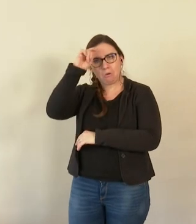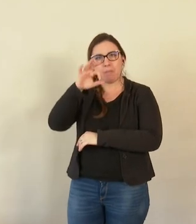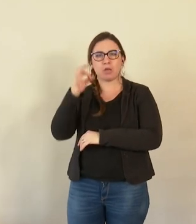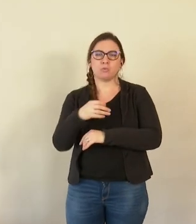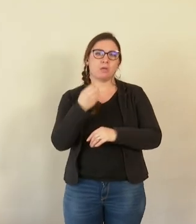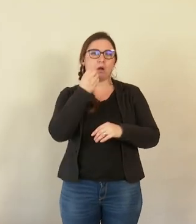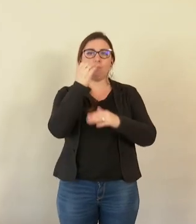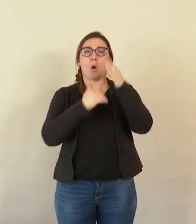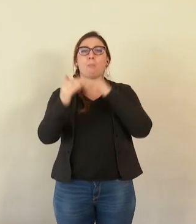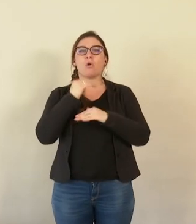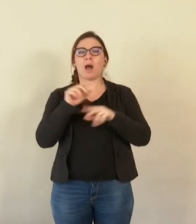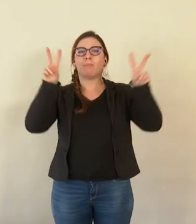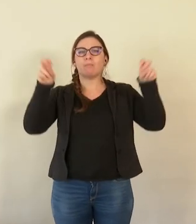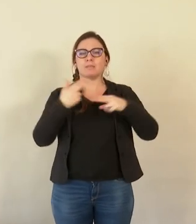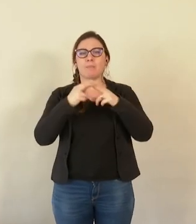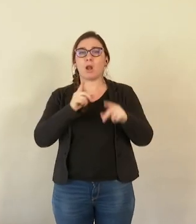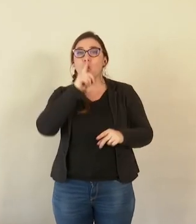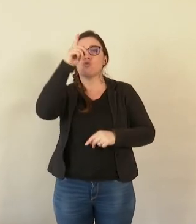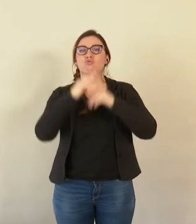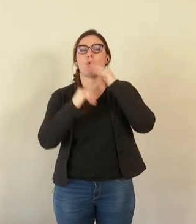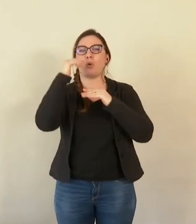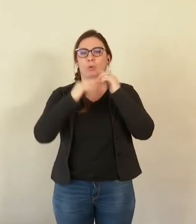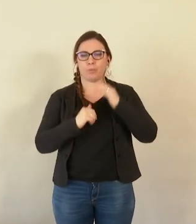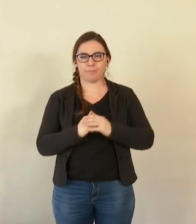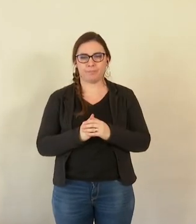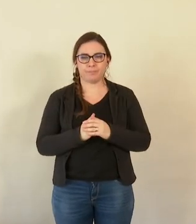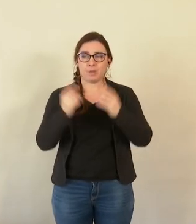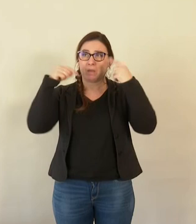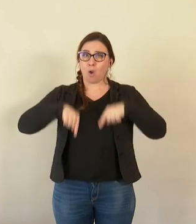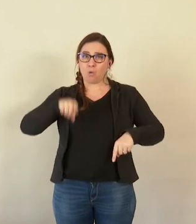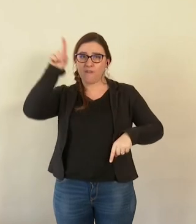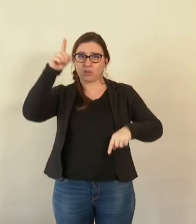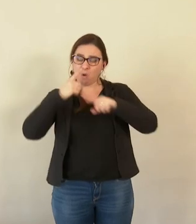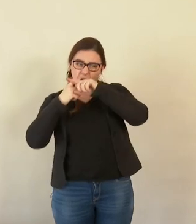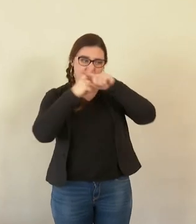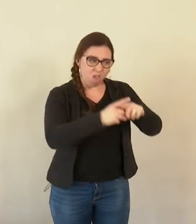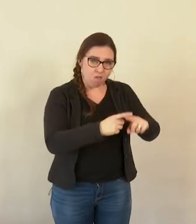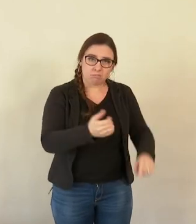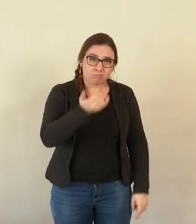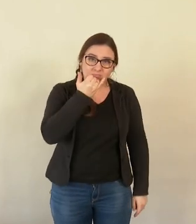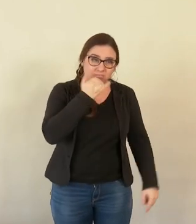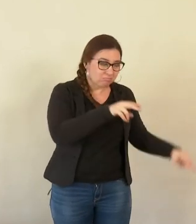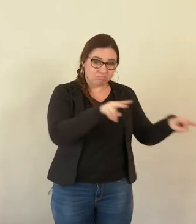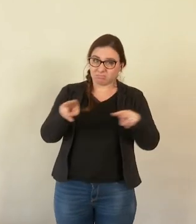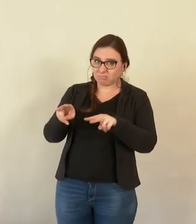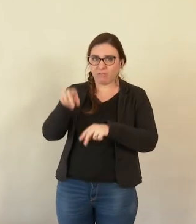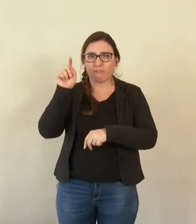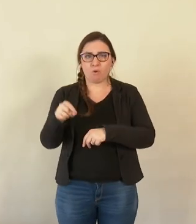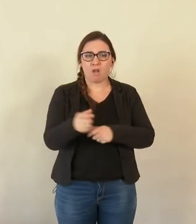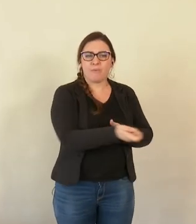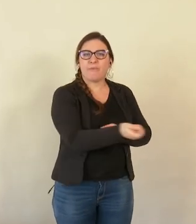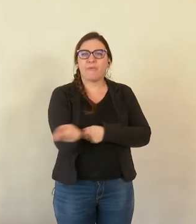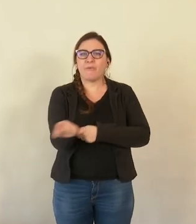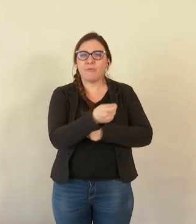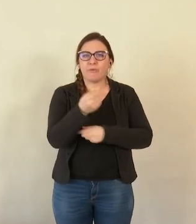jours heureux mais le gouvernement se trompe d'ennemi une fois de plus il désigne l'interdiction des pesticides et appelle à la pause dans